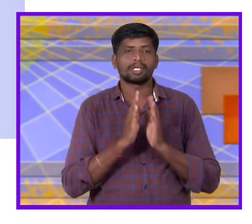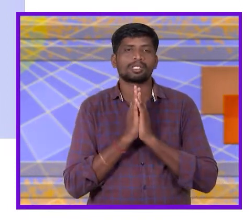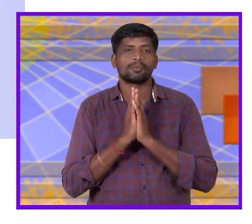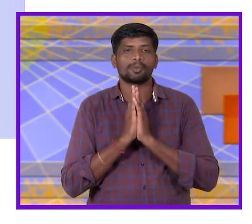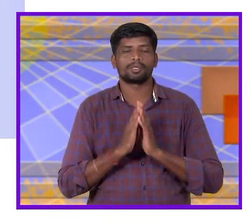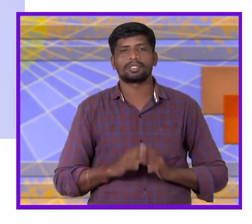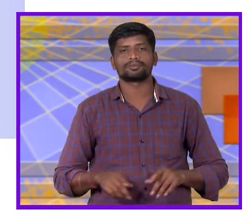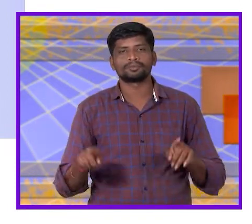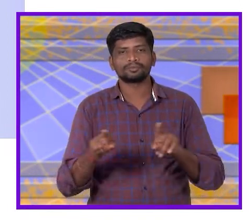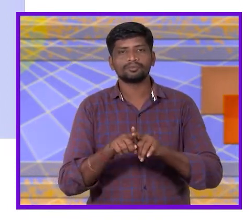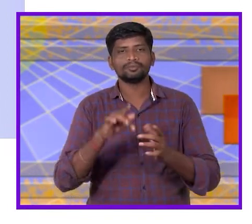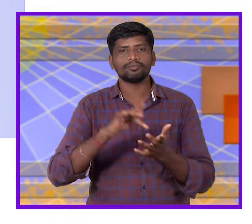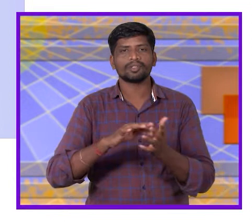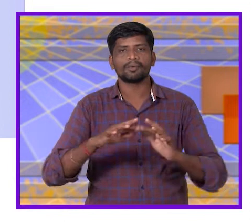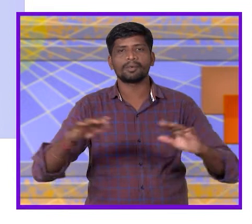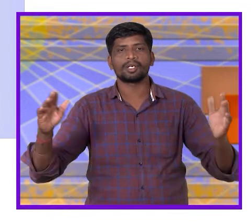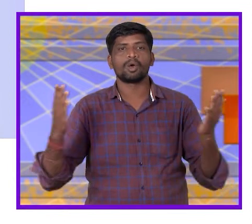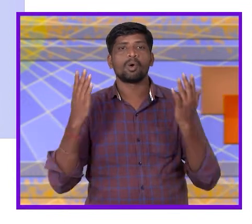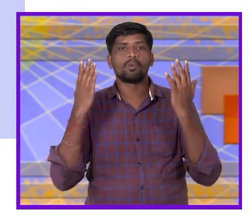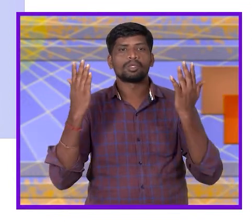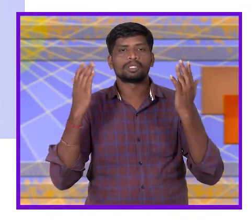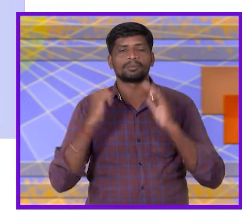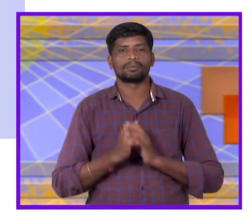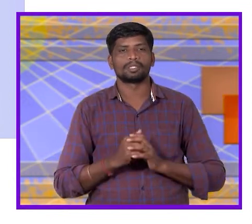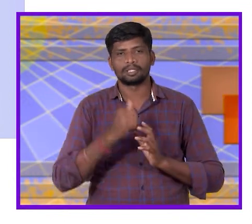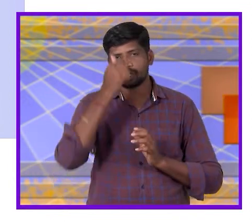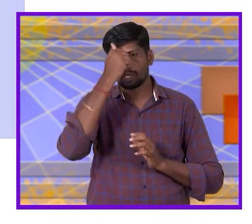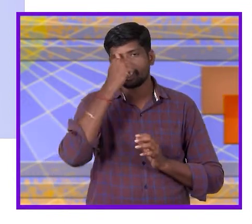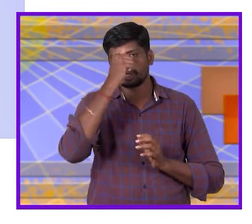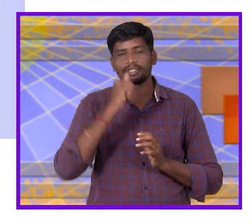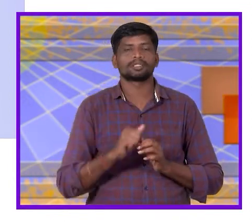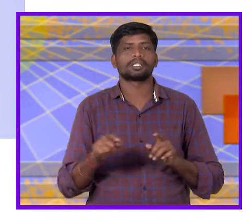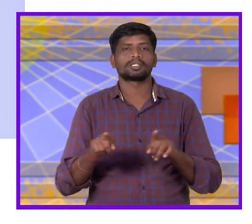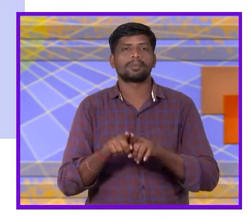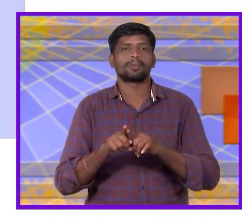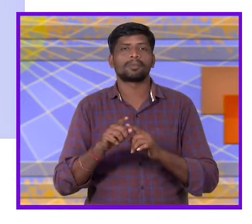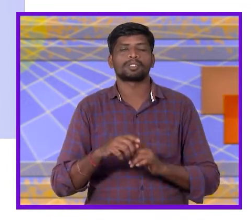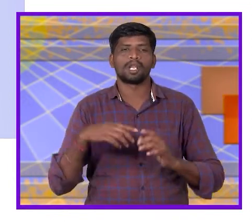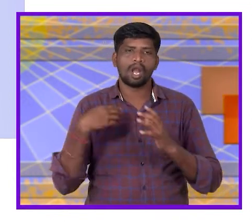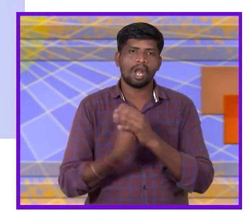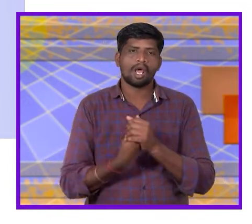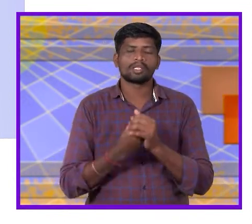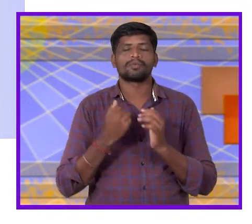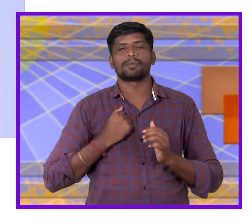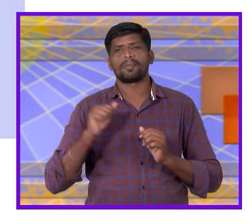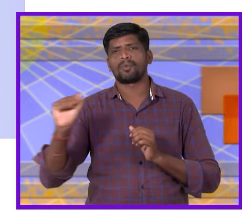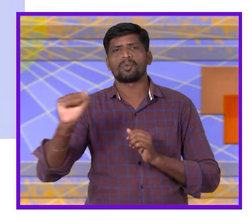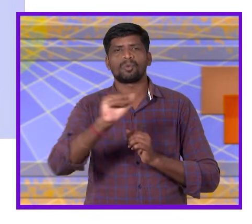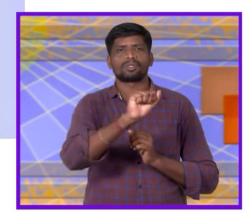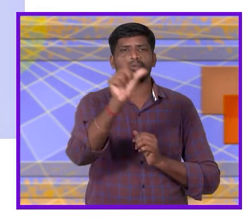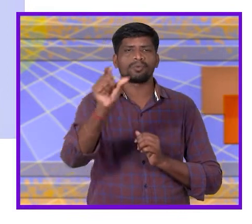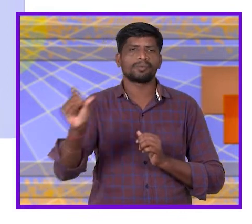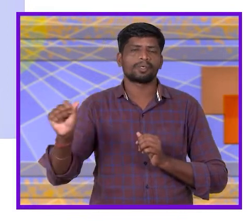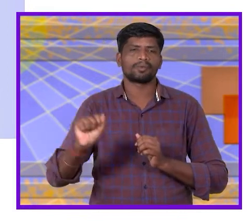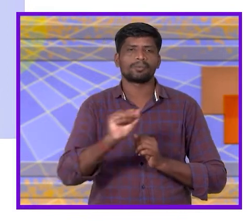வணங்குதோம், நம்முடைய நாகூர் தர்காவில் போய் தொழுகை செய்கிறோம், அது மாதிரி வேளாங்கண்ணி ஆலயத்துக்கு சென்று வழிபடுகிறோம். இது மாதிரி